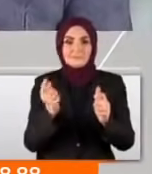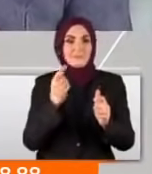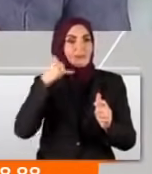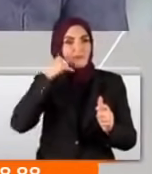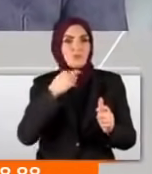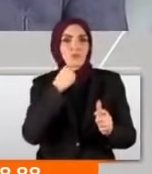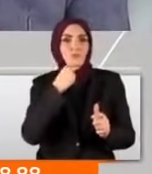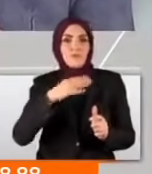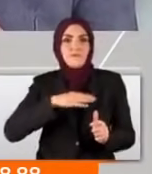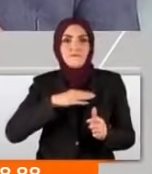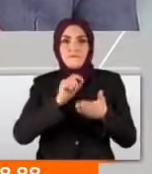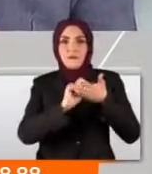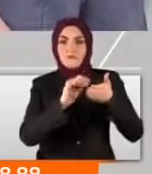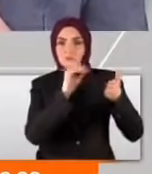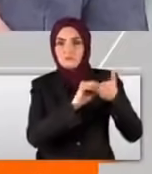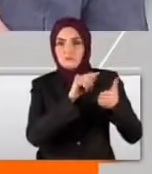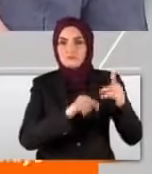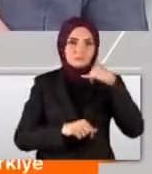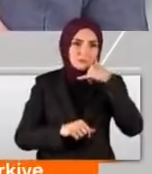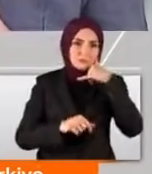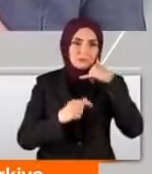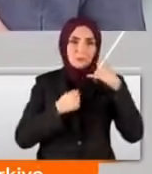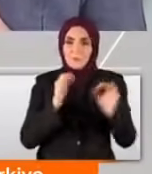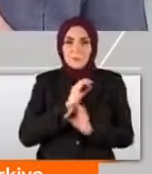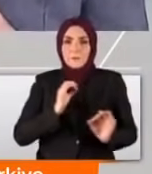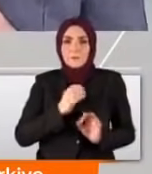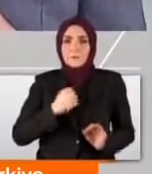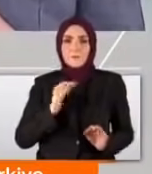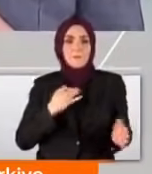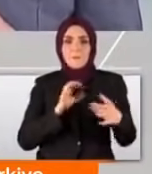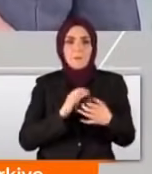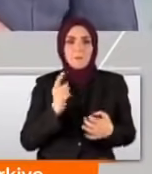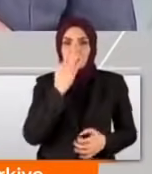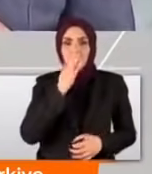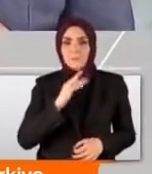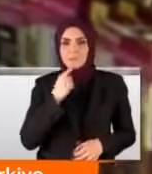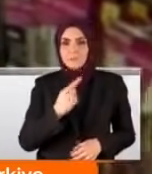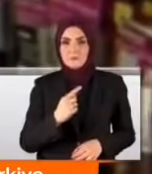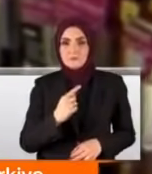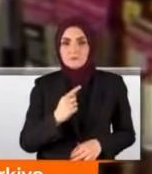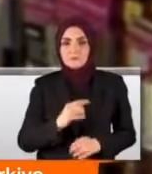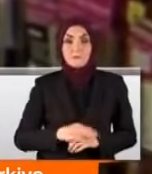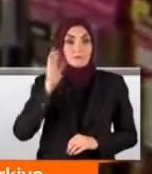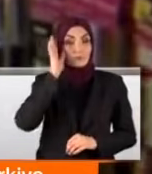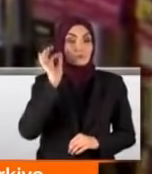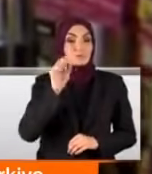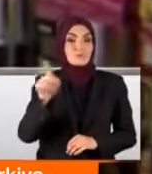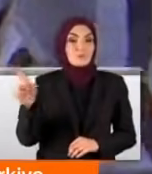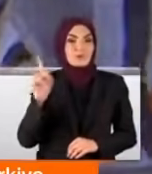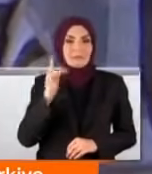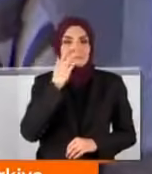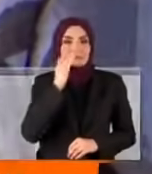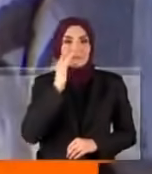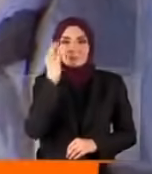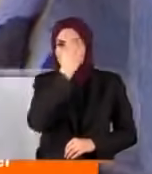Sizin numaranız var burada. Siz burada çalışmıyor musunuz? Yani benim öyle bir numaram var. Arabaların üstünde de benim numaram var. Uzmanlar sahte kozmetik